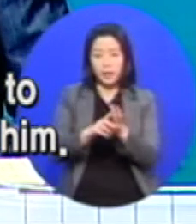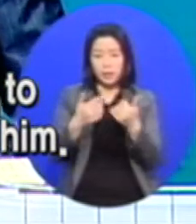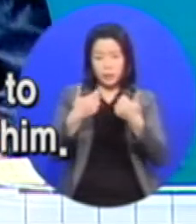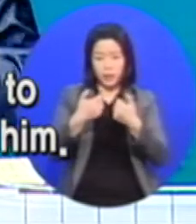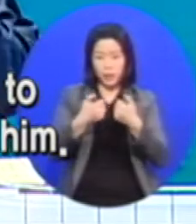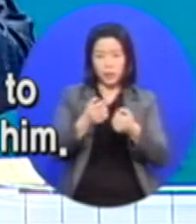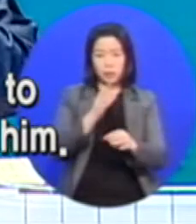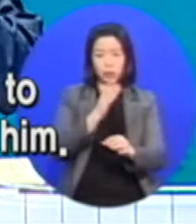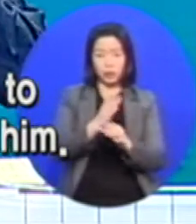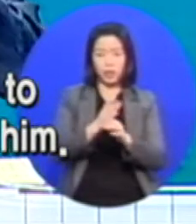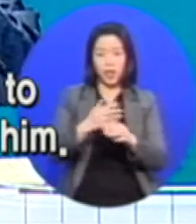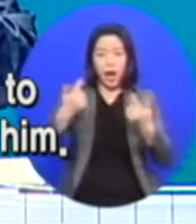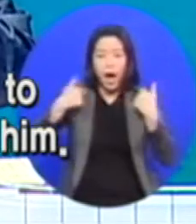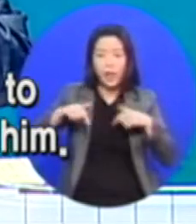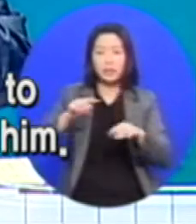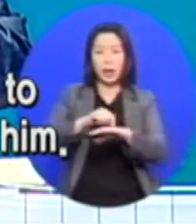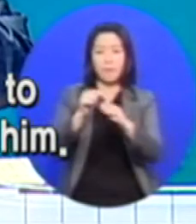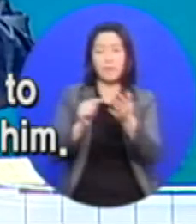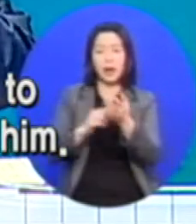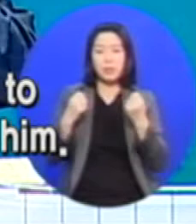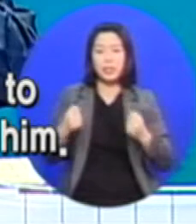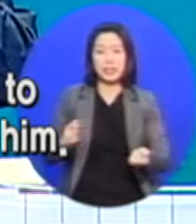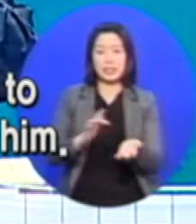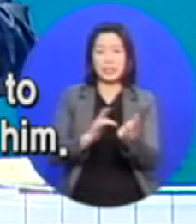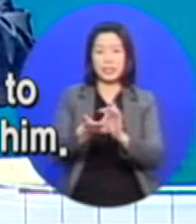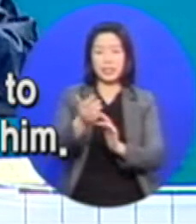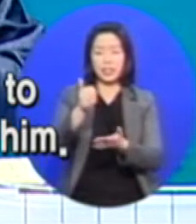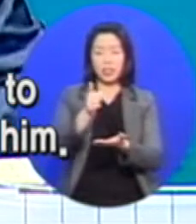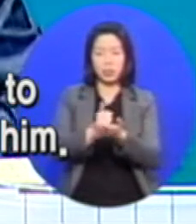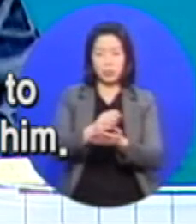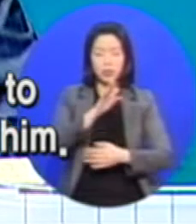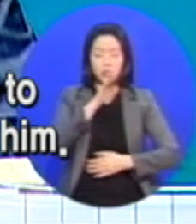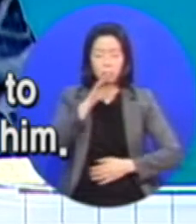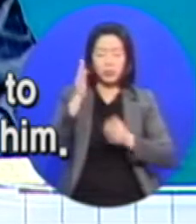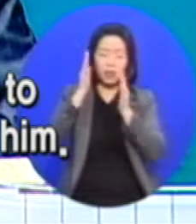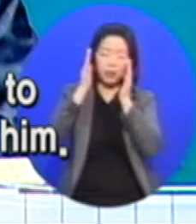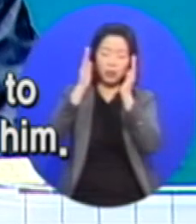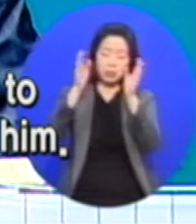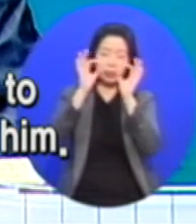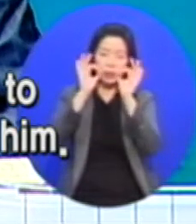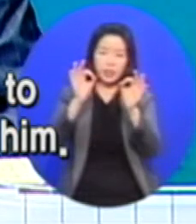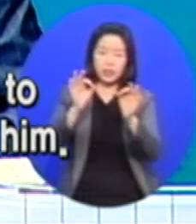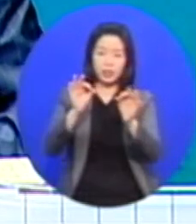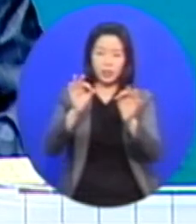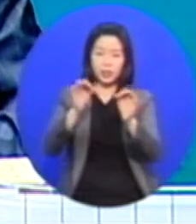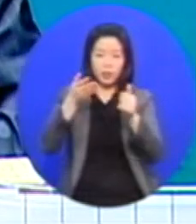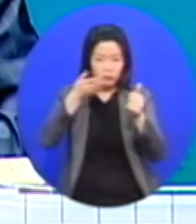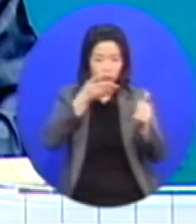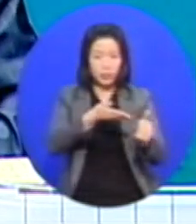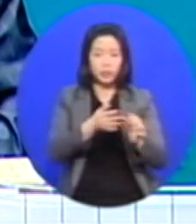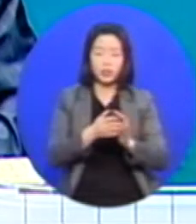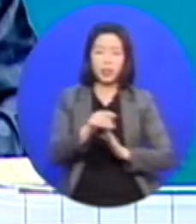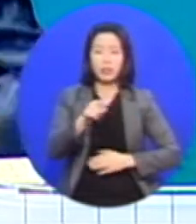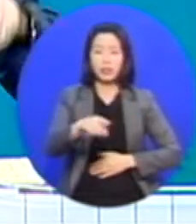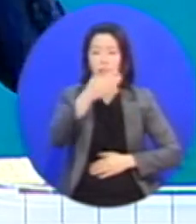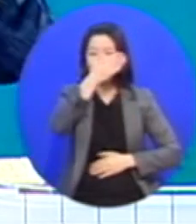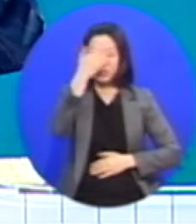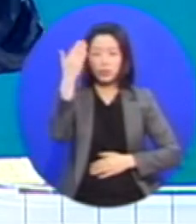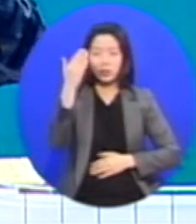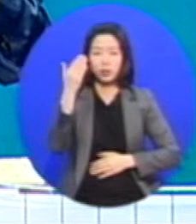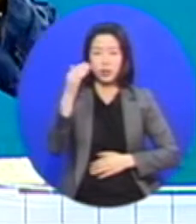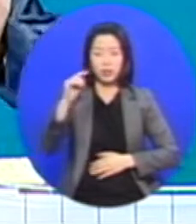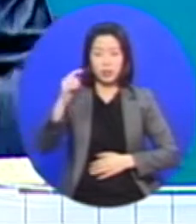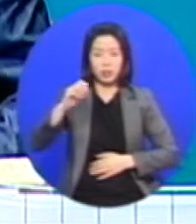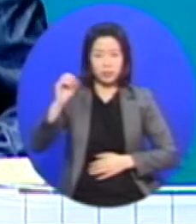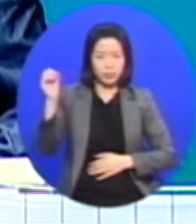항상 마음에 계신 예수님을 정말 바라보라 그렇게 권 해줬는데 그 청년이 갑자기 목사님